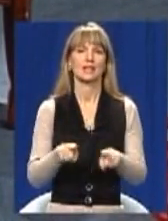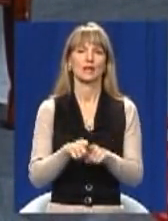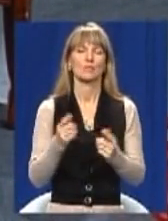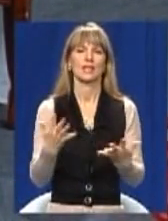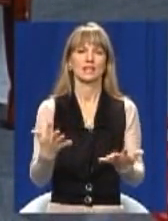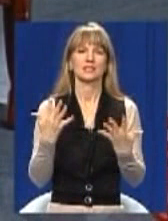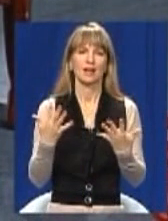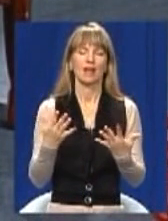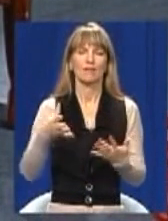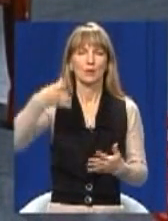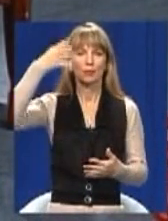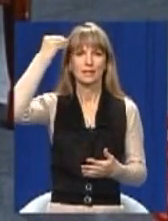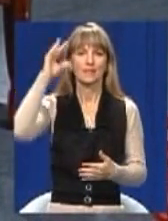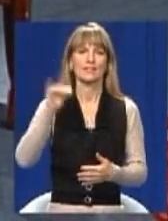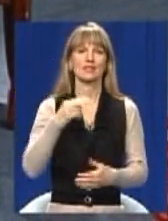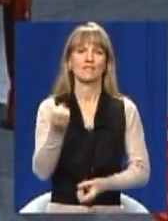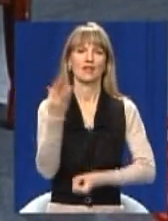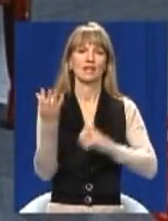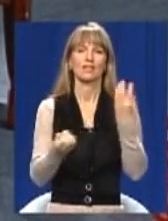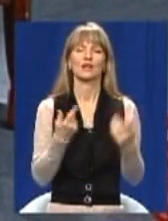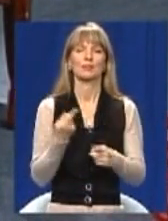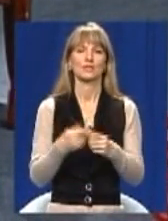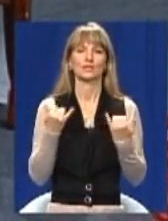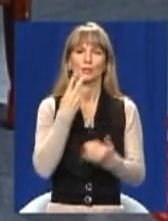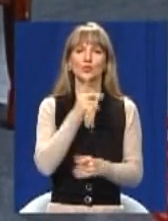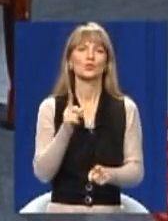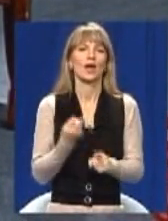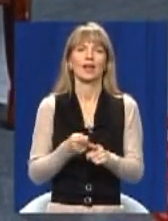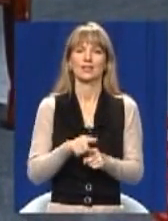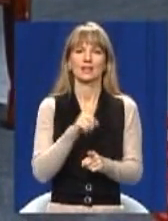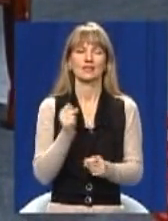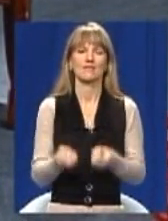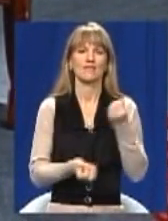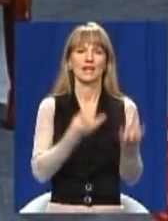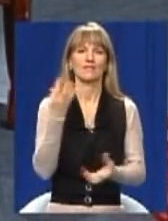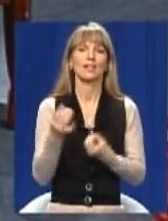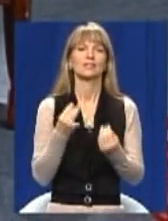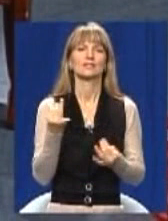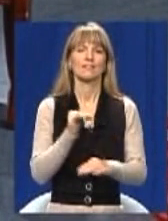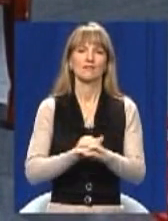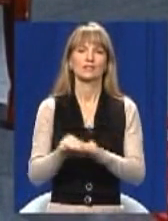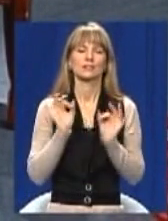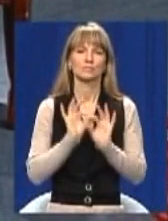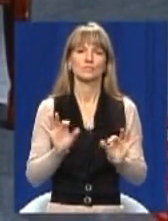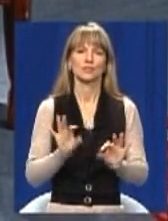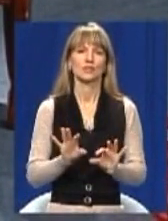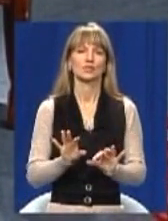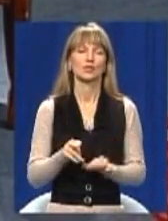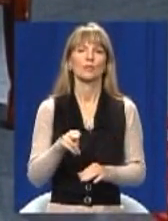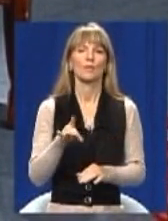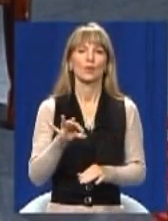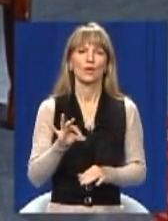яскравим враженням від фейерверку. Тож давайте поглянемо, що це за фейерверки, і наші цікаві факти розкажуть